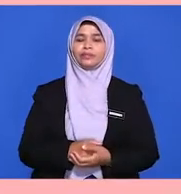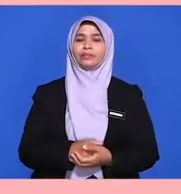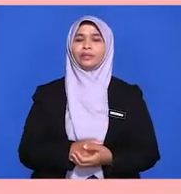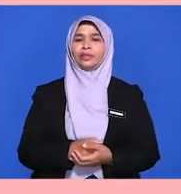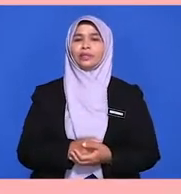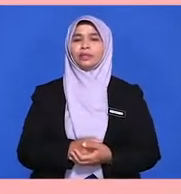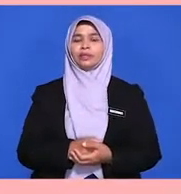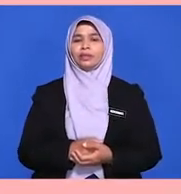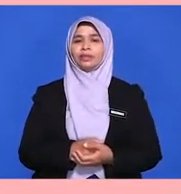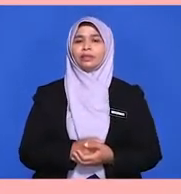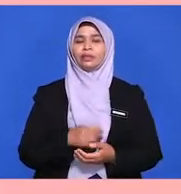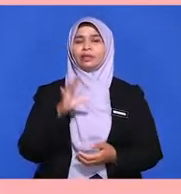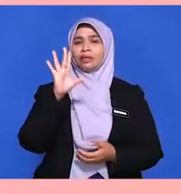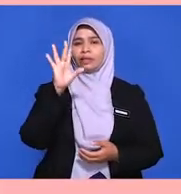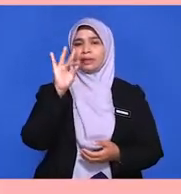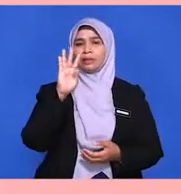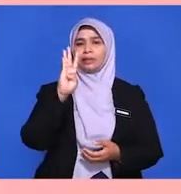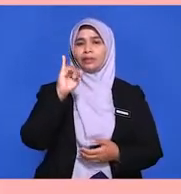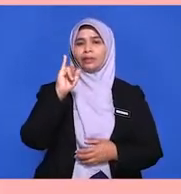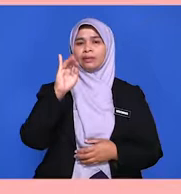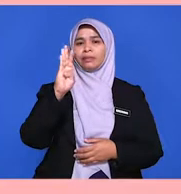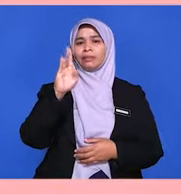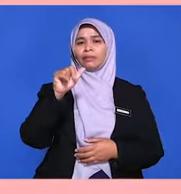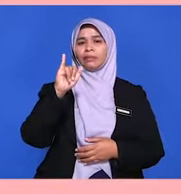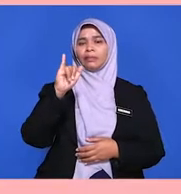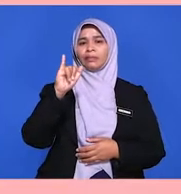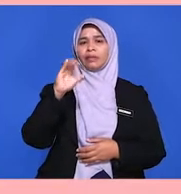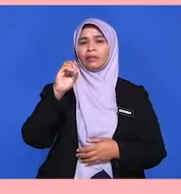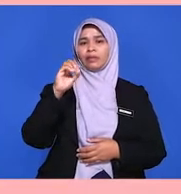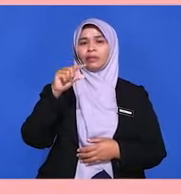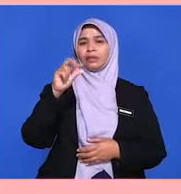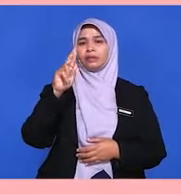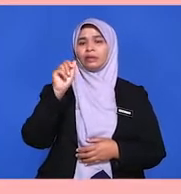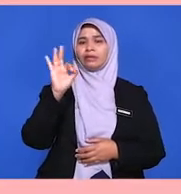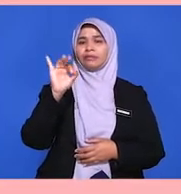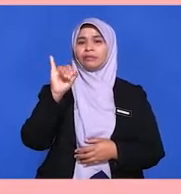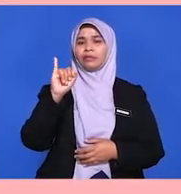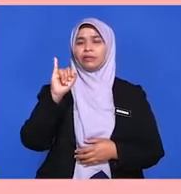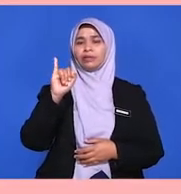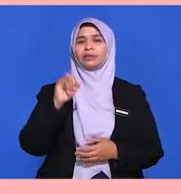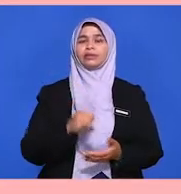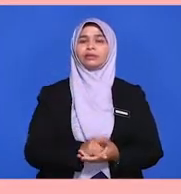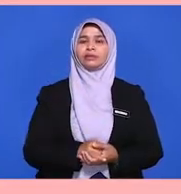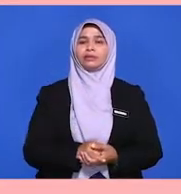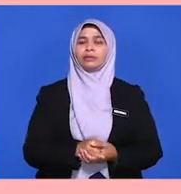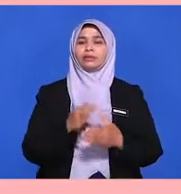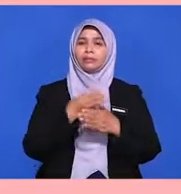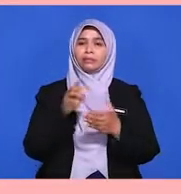Kandungan dokumentasi yang ke-8 ialah bahagian bibliografi. Bahagian